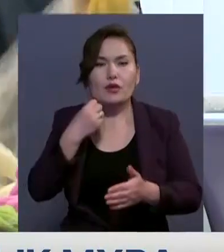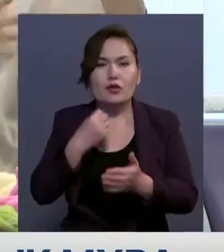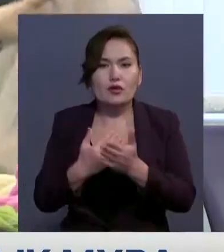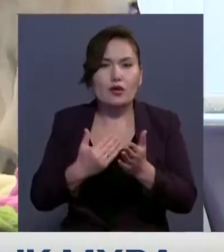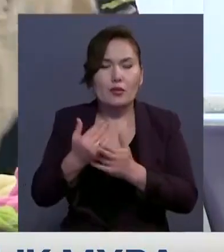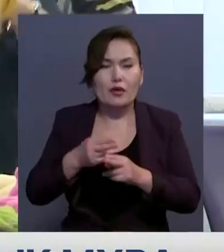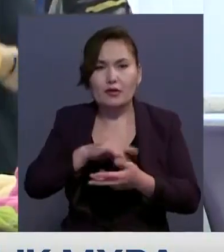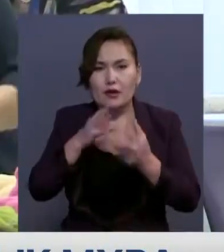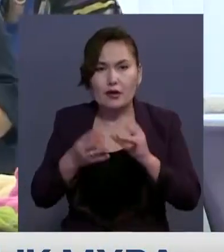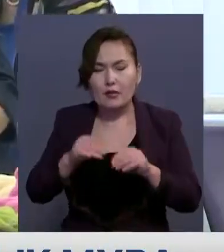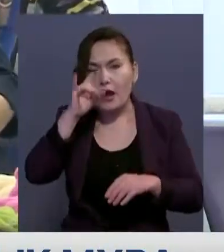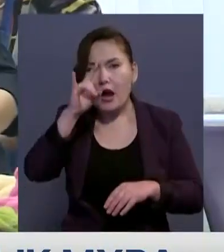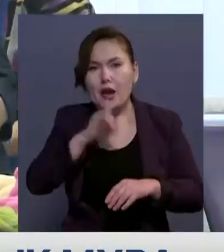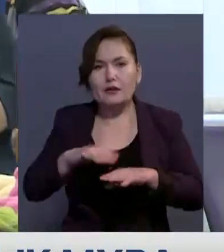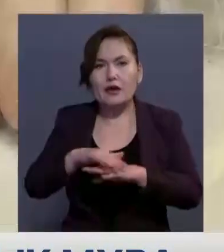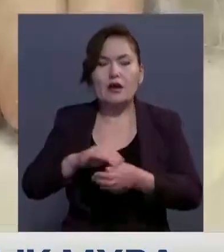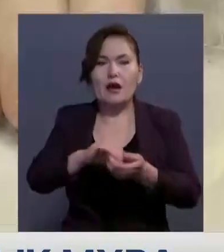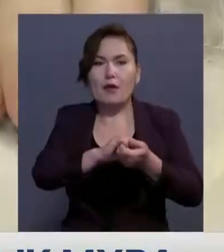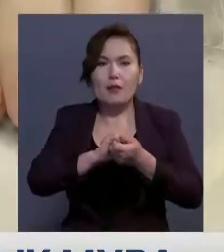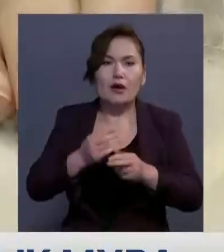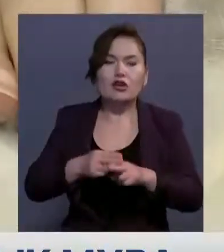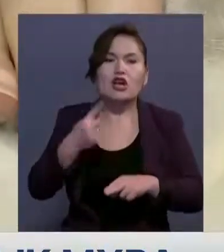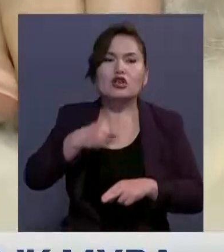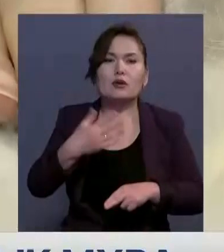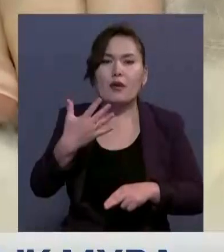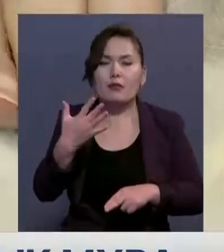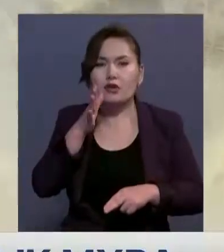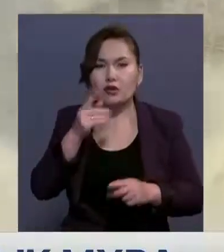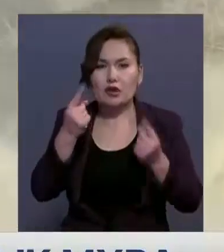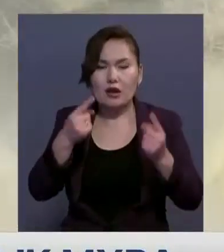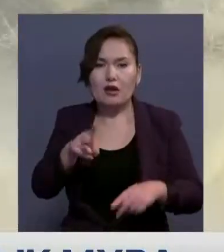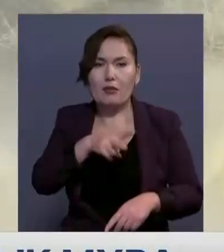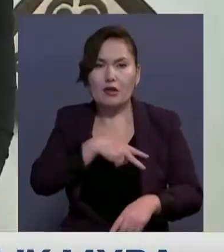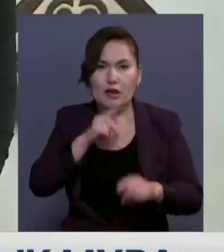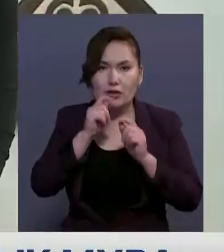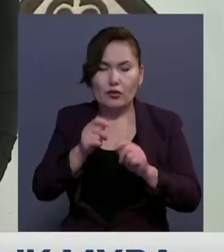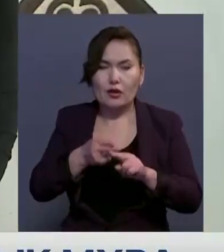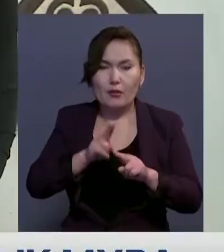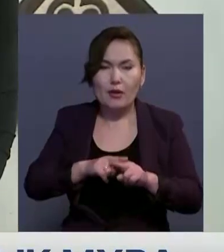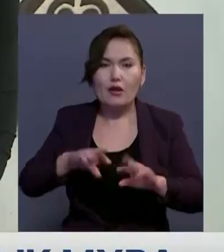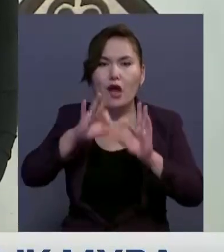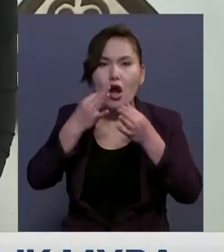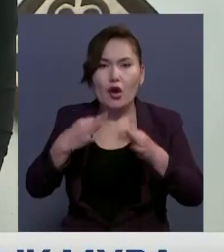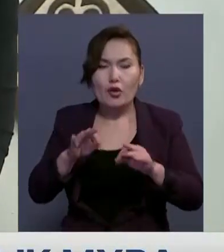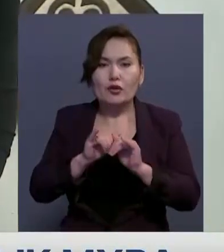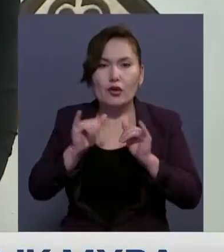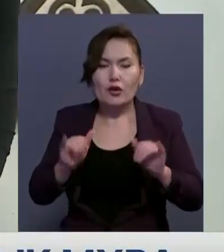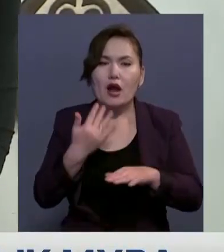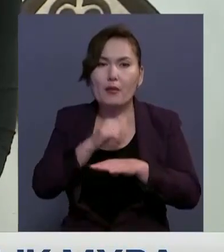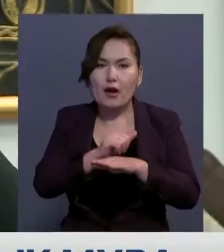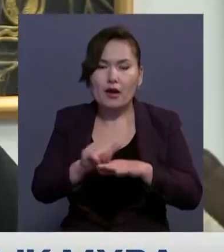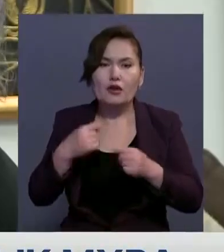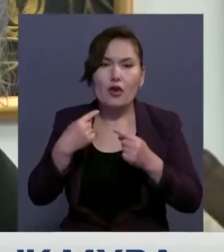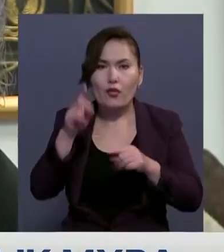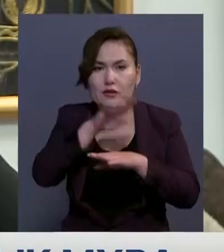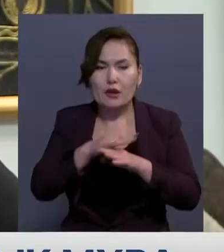бағалаған. Нәтижесінде ол Қазақстан халқы ассамблеясының 25 жылдық мерейтойы медалімен марапатталыпты. Алда қолөнер туындыларын әлемнің өзге де